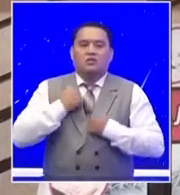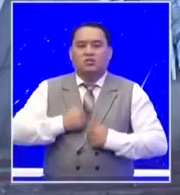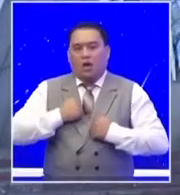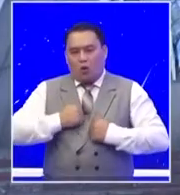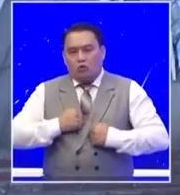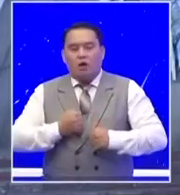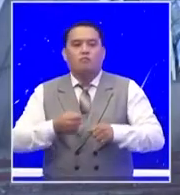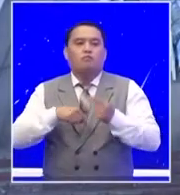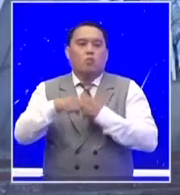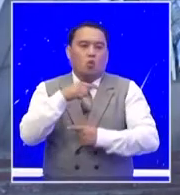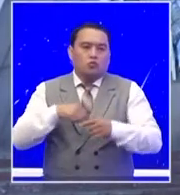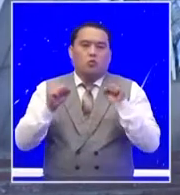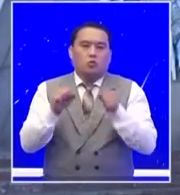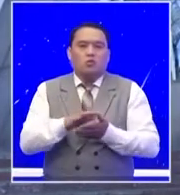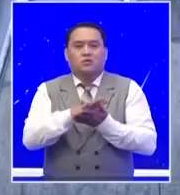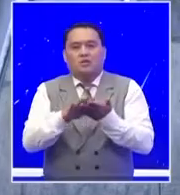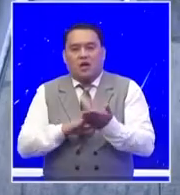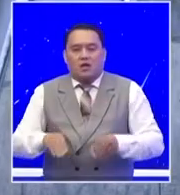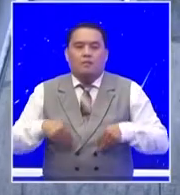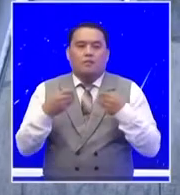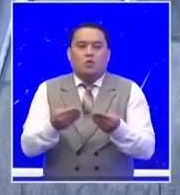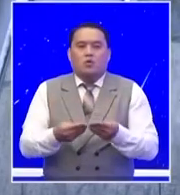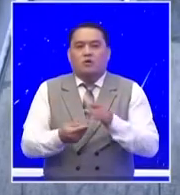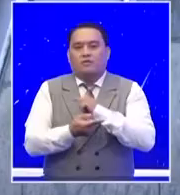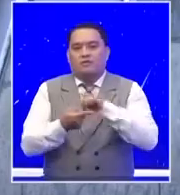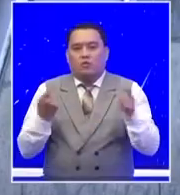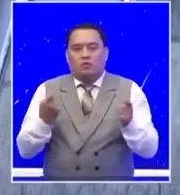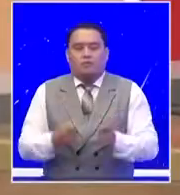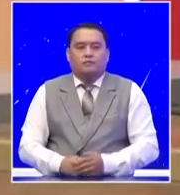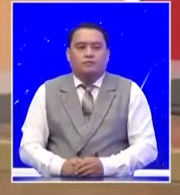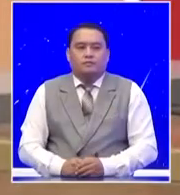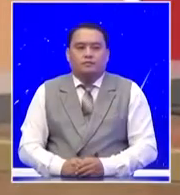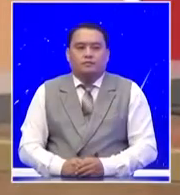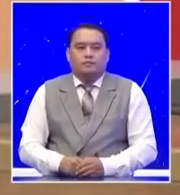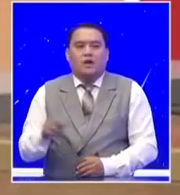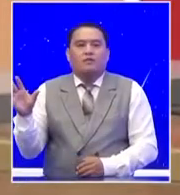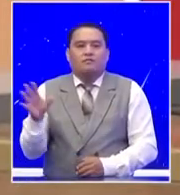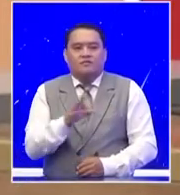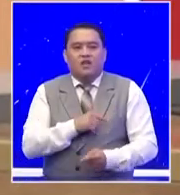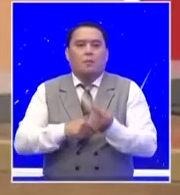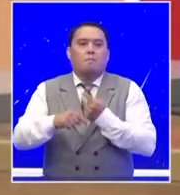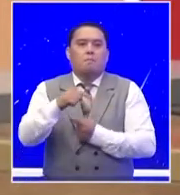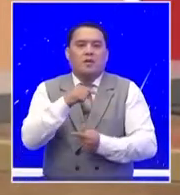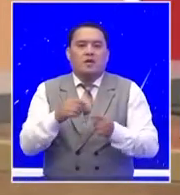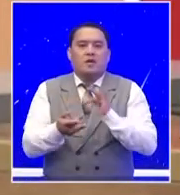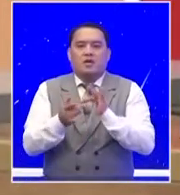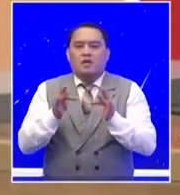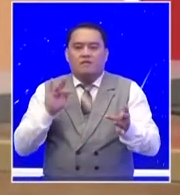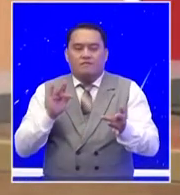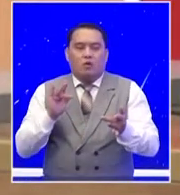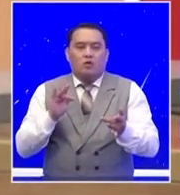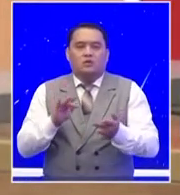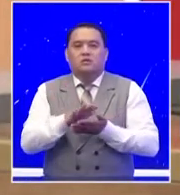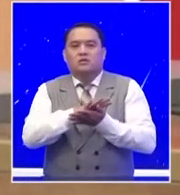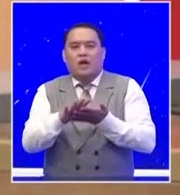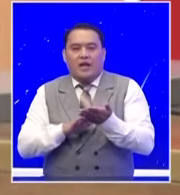работы предпринимателям необходимо подать заявку на портал infokazakhstan.kz. Все предприниматели должны через портал InfoKazakhstan